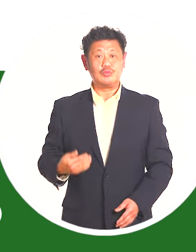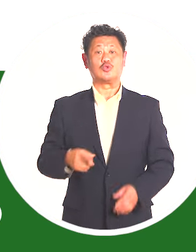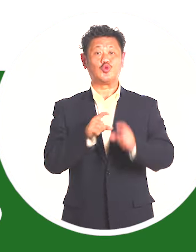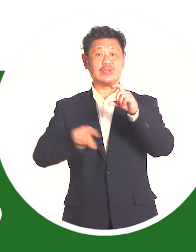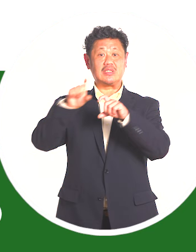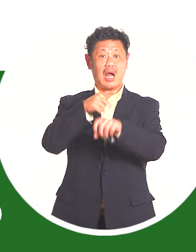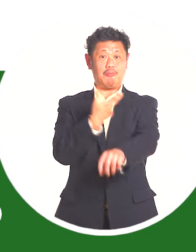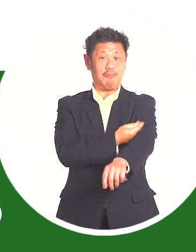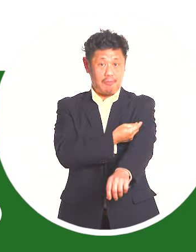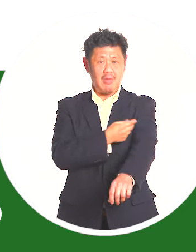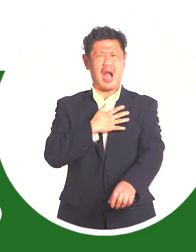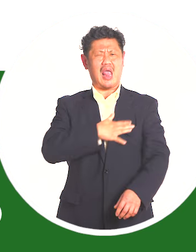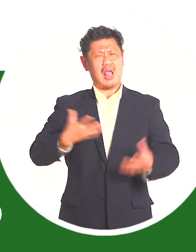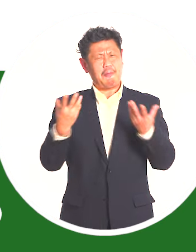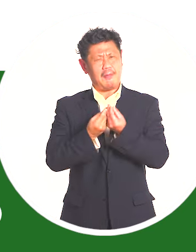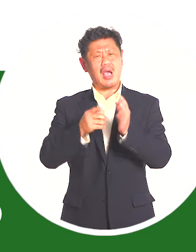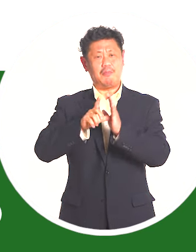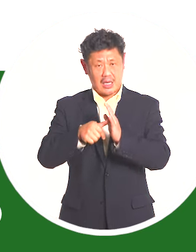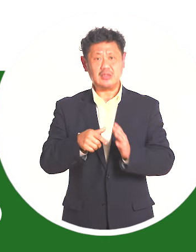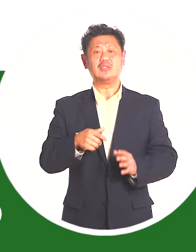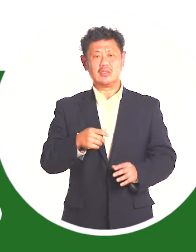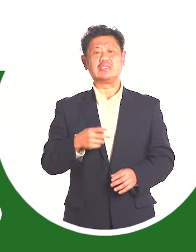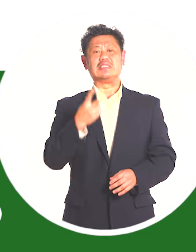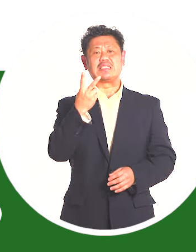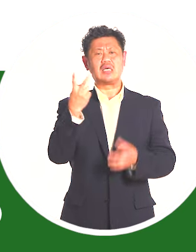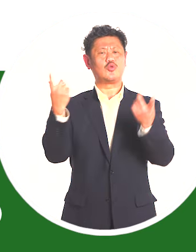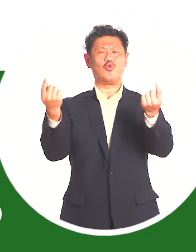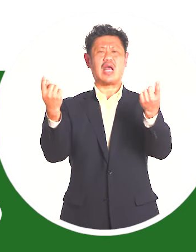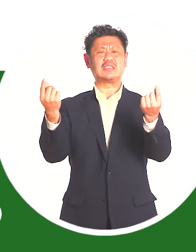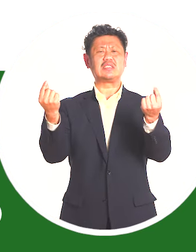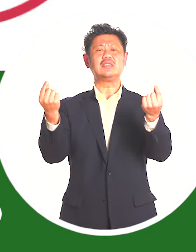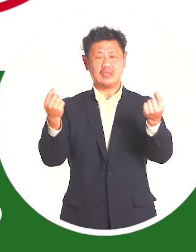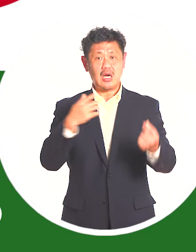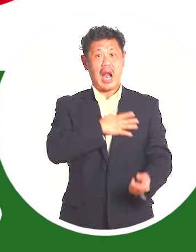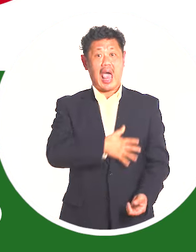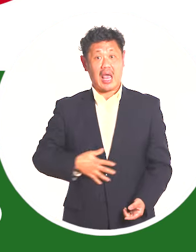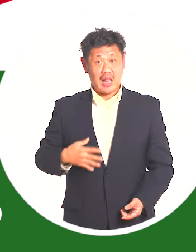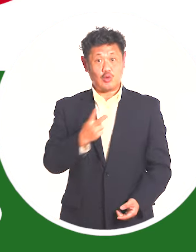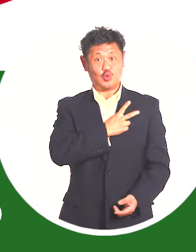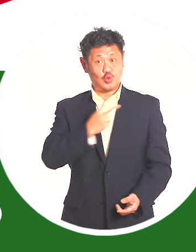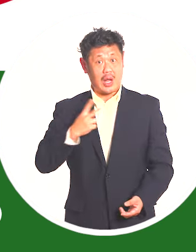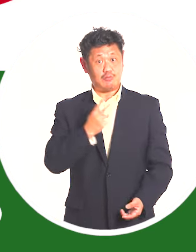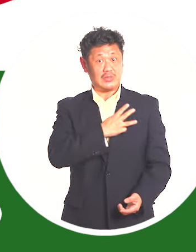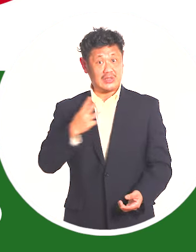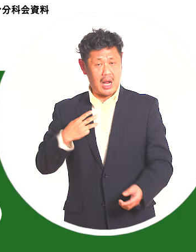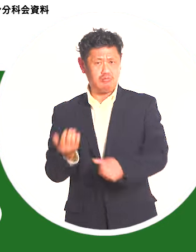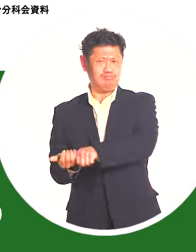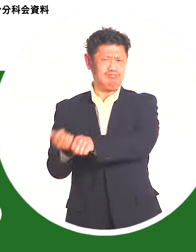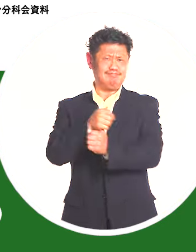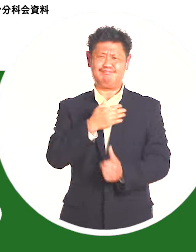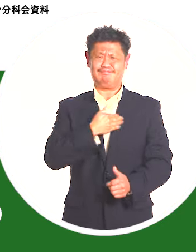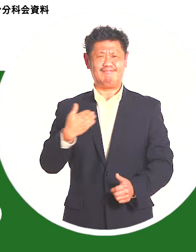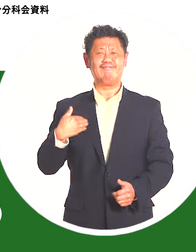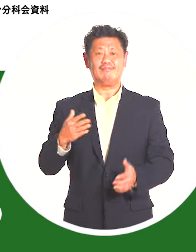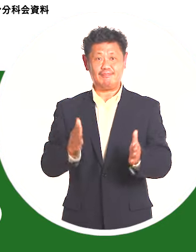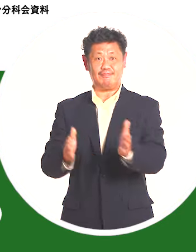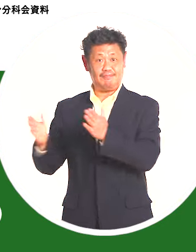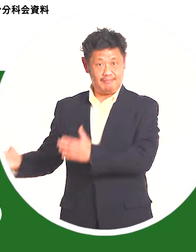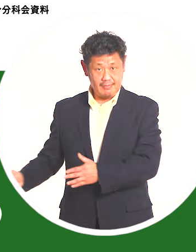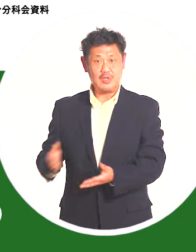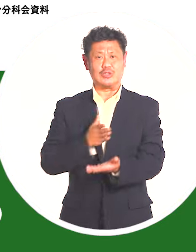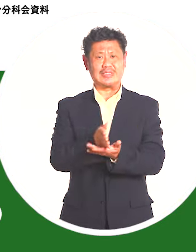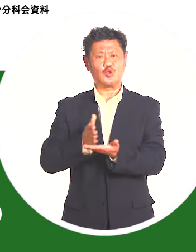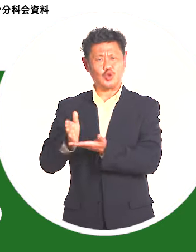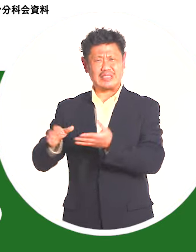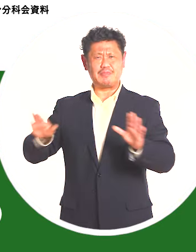反応があった場合は2回目接種とおおむね同じで、ほとんどは 2,3 日で収まります。異なる種類のワクチンを